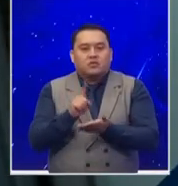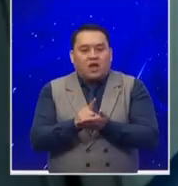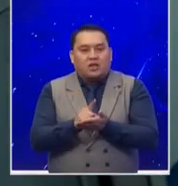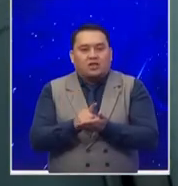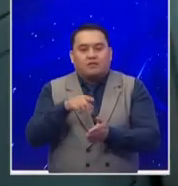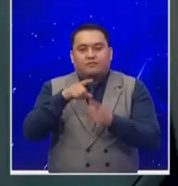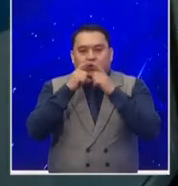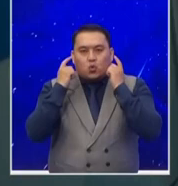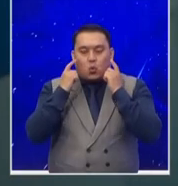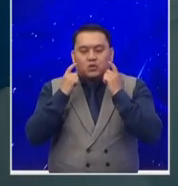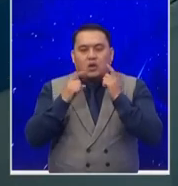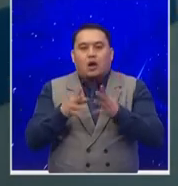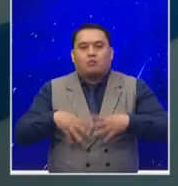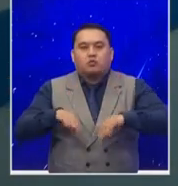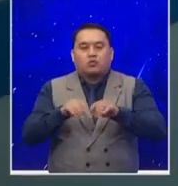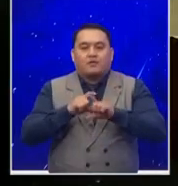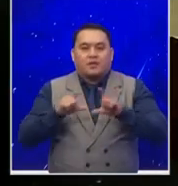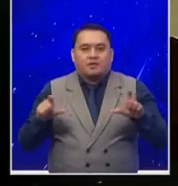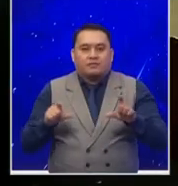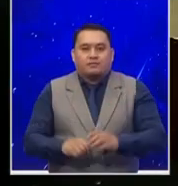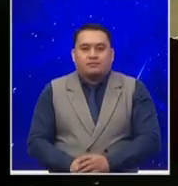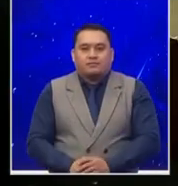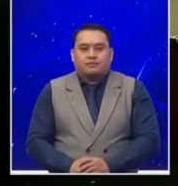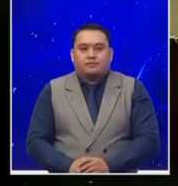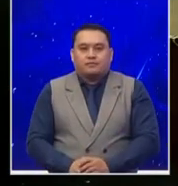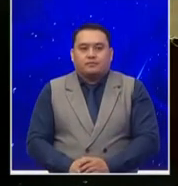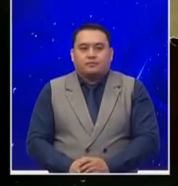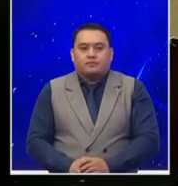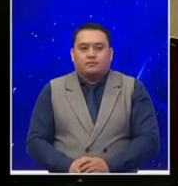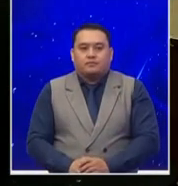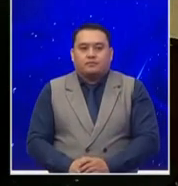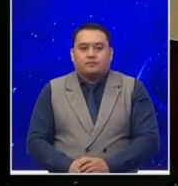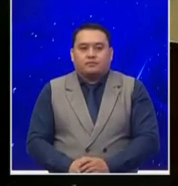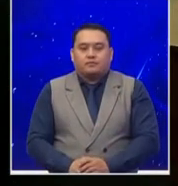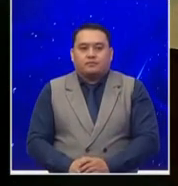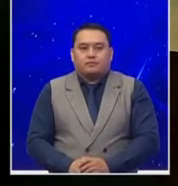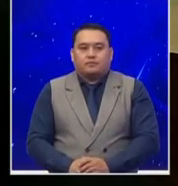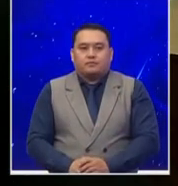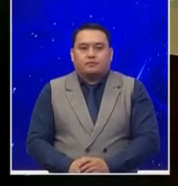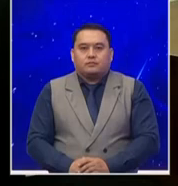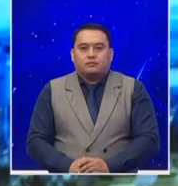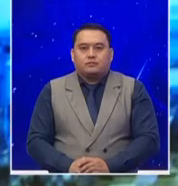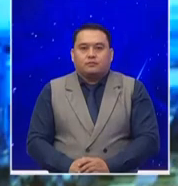и ношение масок внутри общественных объектов. Руслан Нурмухамбетов, Нуржан Муканов, телеканал ЖТСУ.